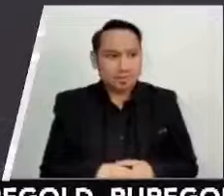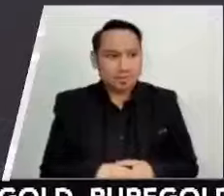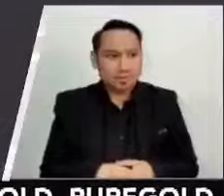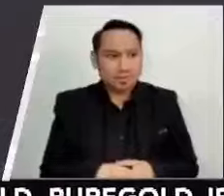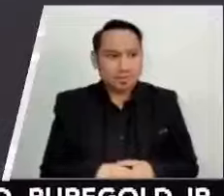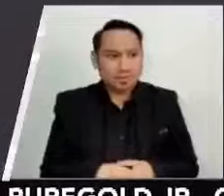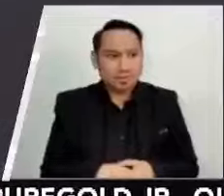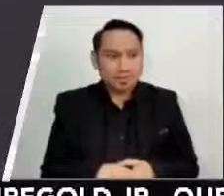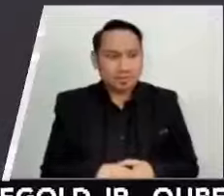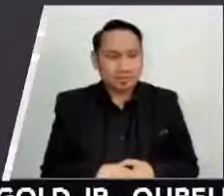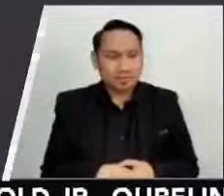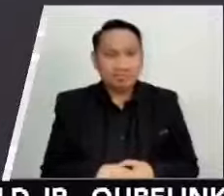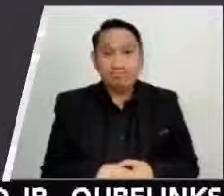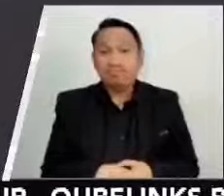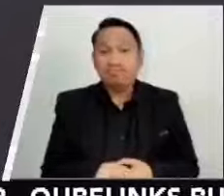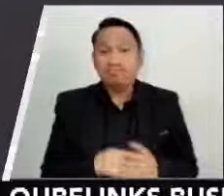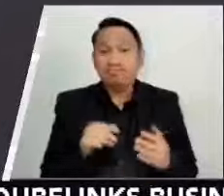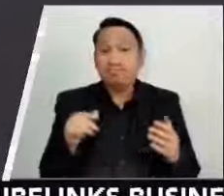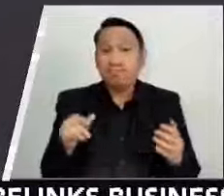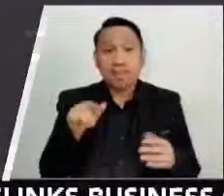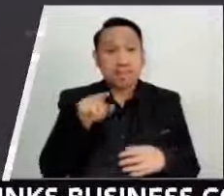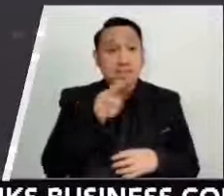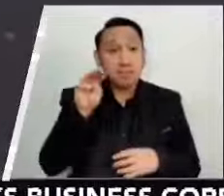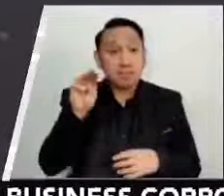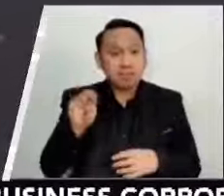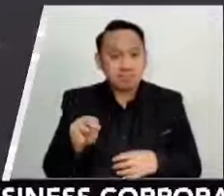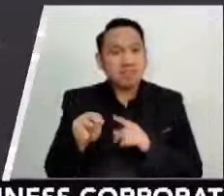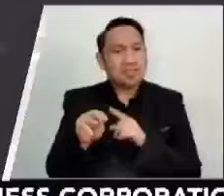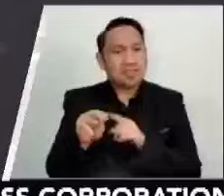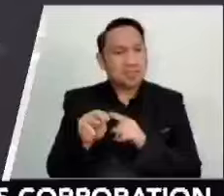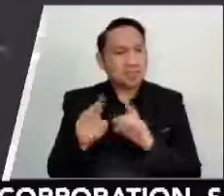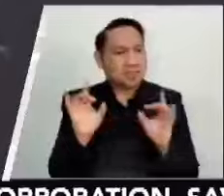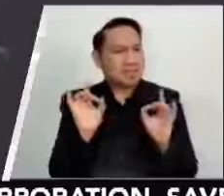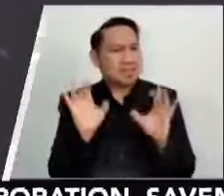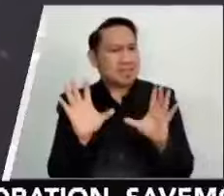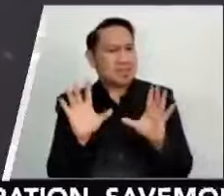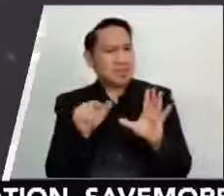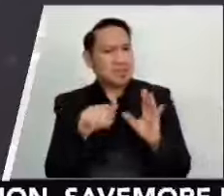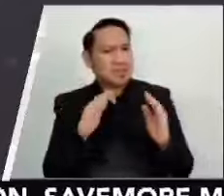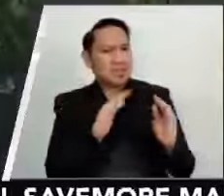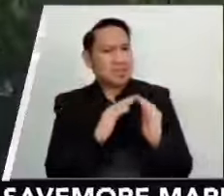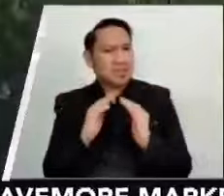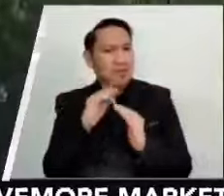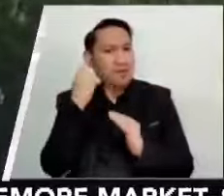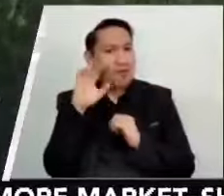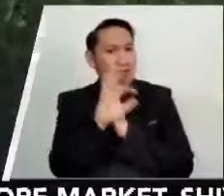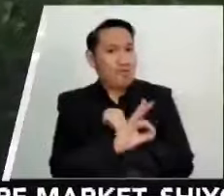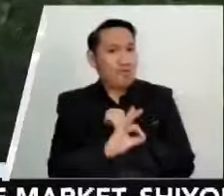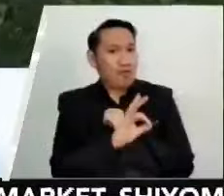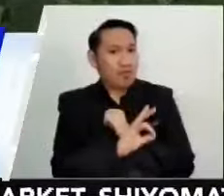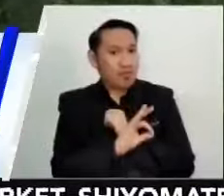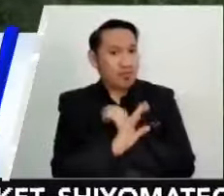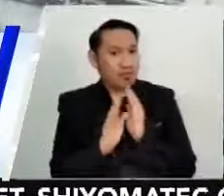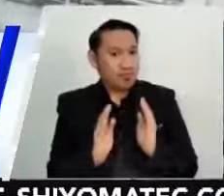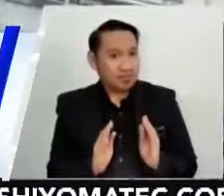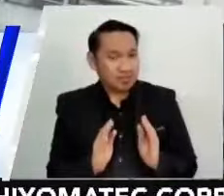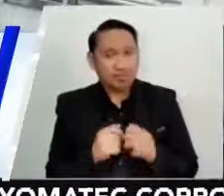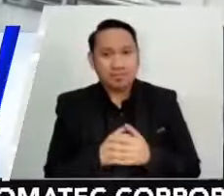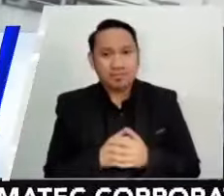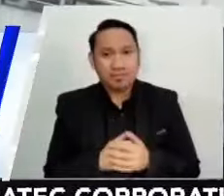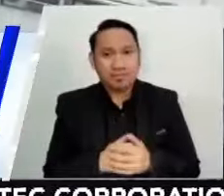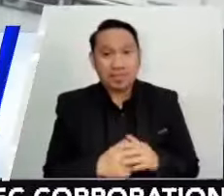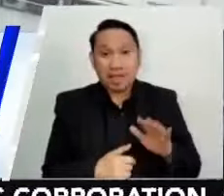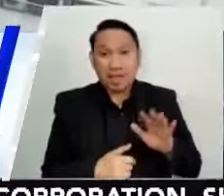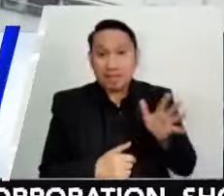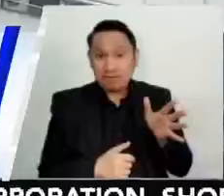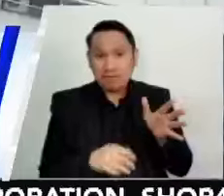Kabilang ang lungsod na Maynila sa riskiest cities for foreign tourists. Ayon sa Forbes Advisor, ikalima ang Maynila sa